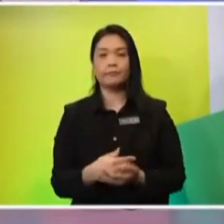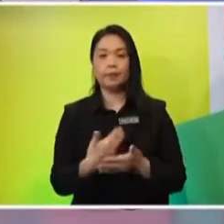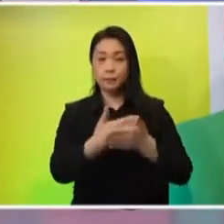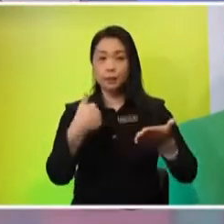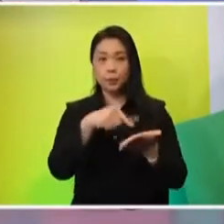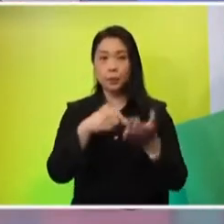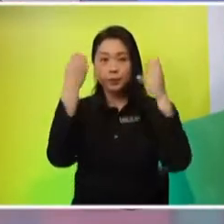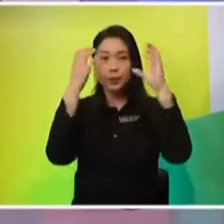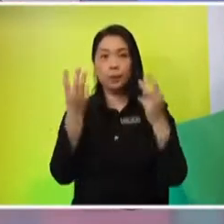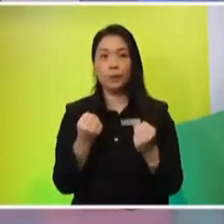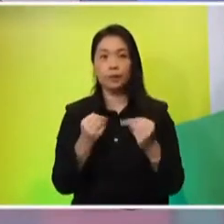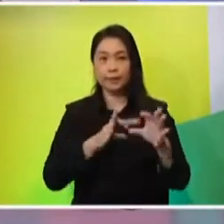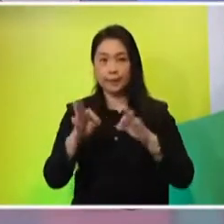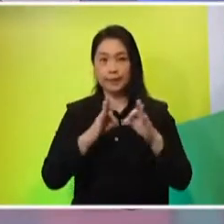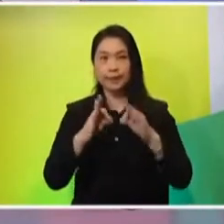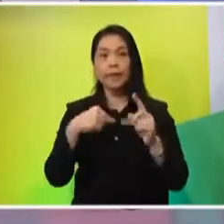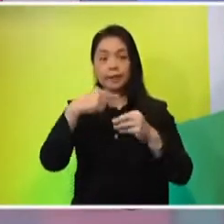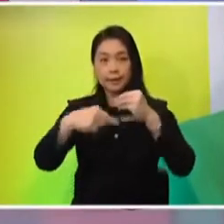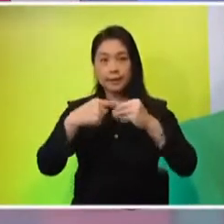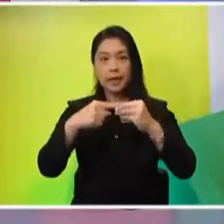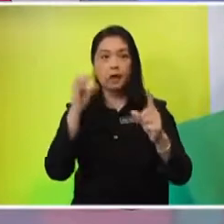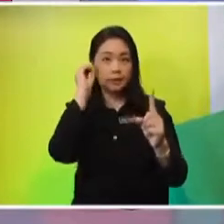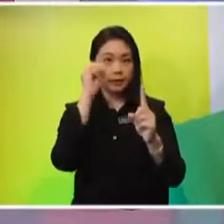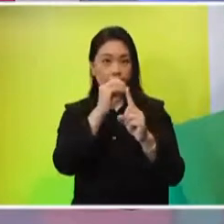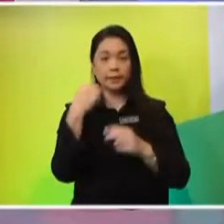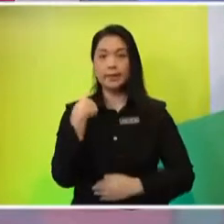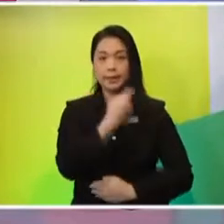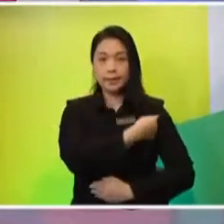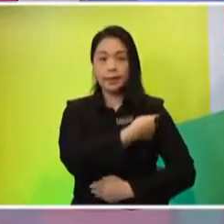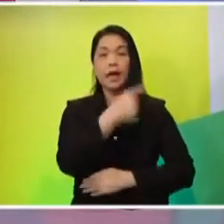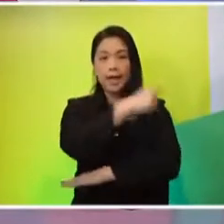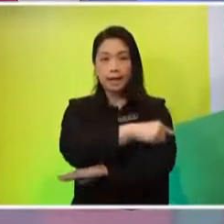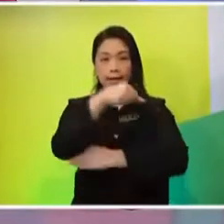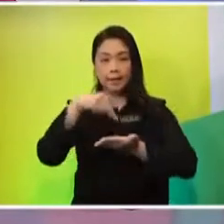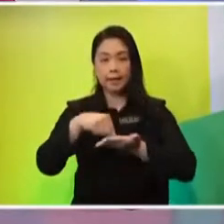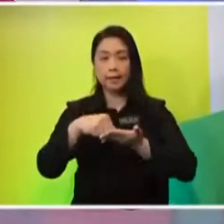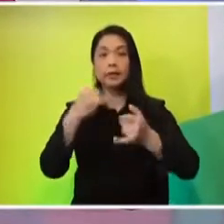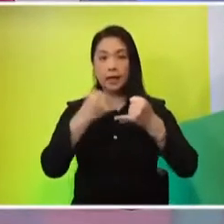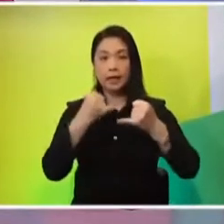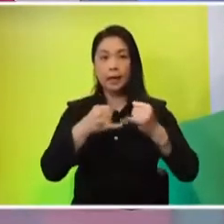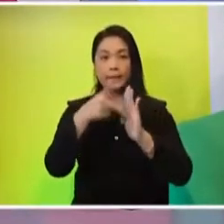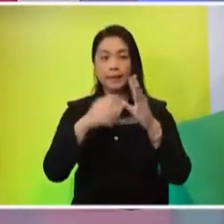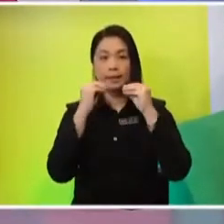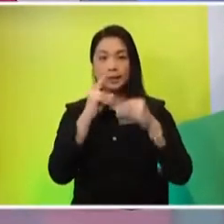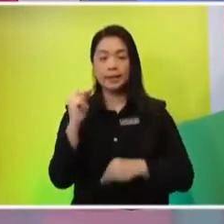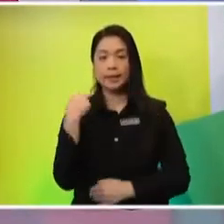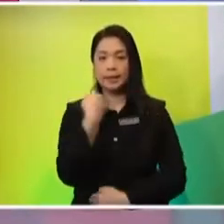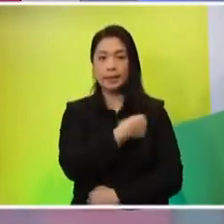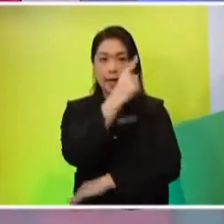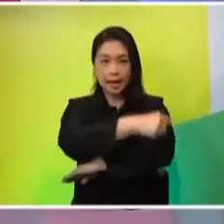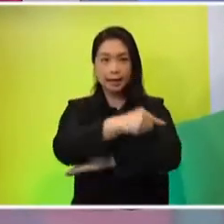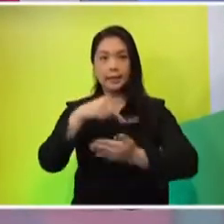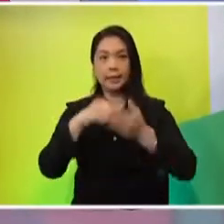nak terangkan tentang objektif pembelajaran kita pada hari ini. Okey, di akhir pembelajaran kita pada hari ini,